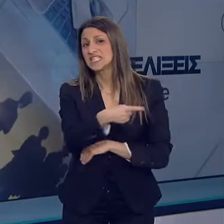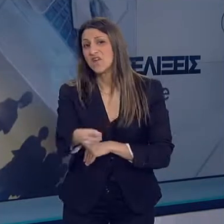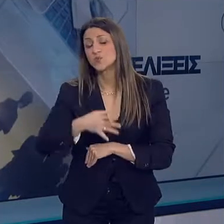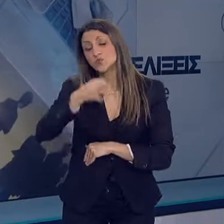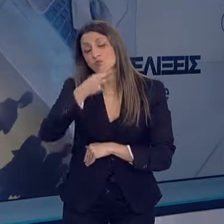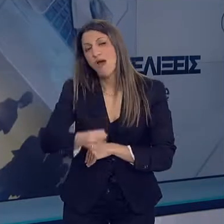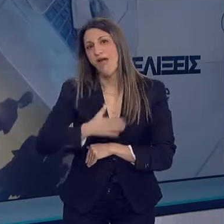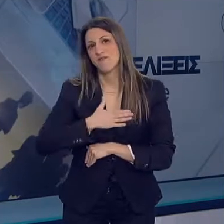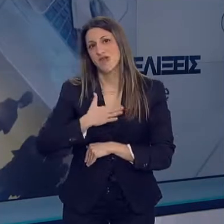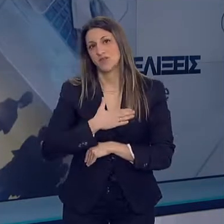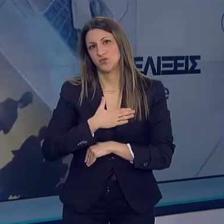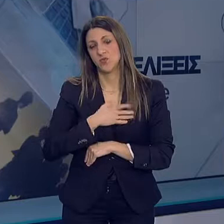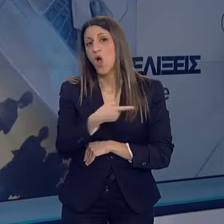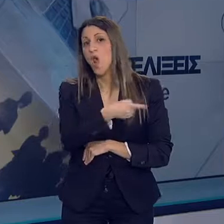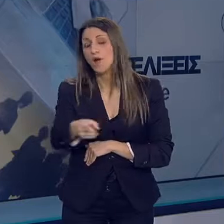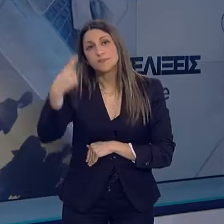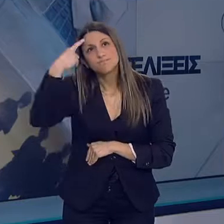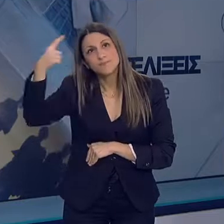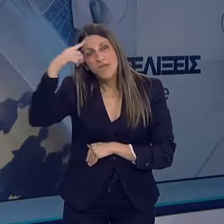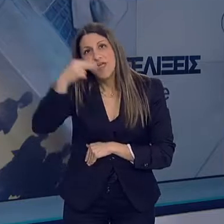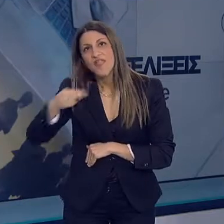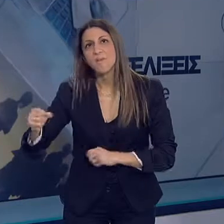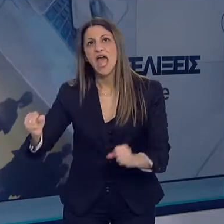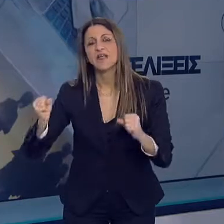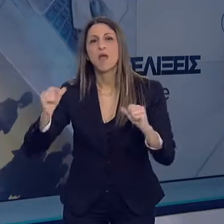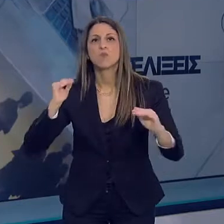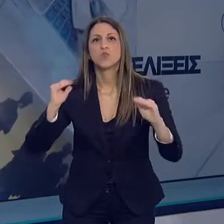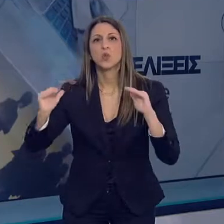ώστε να προστατευτεί η υγεία όλων των συμπολιτών μας.